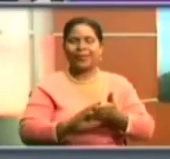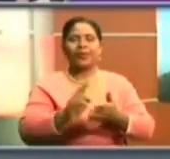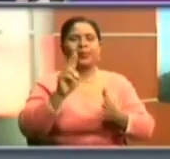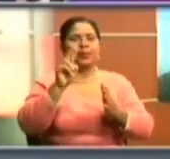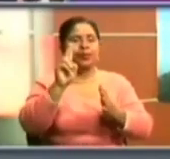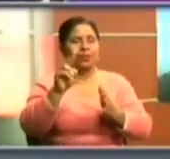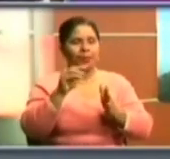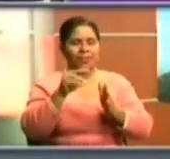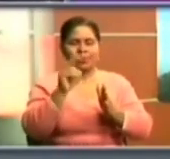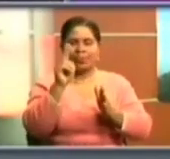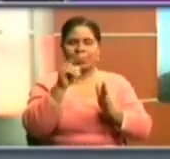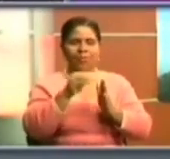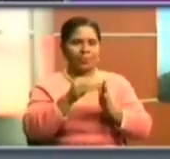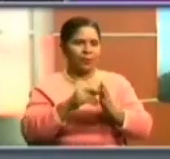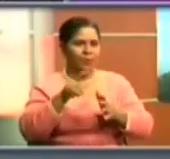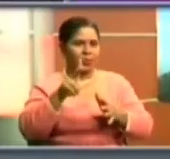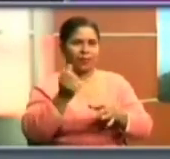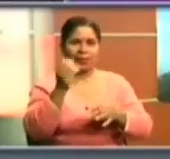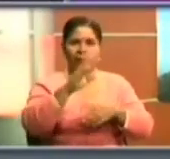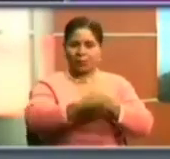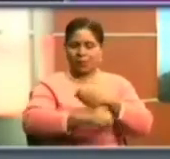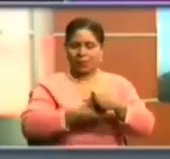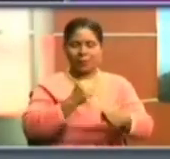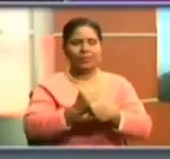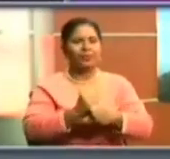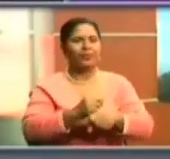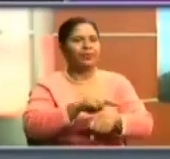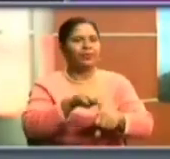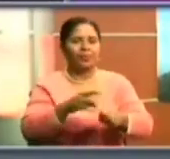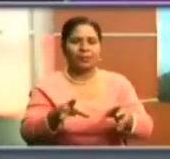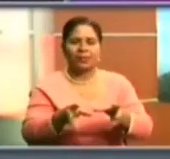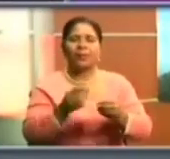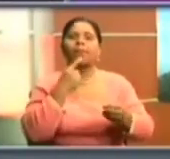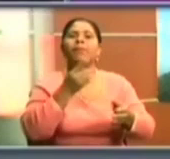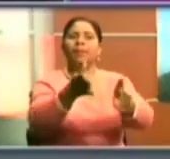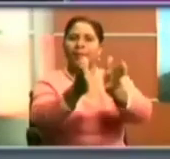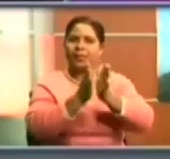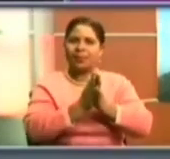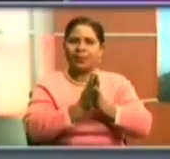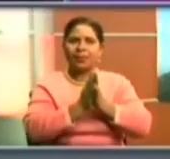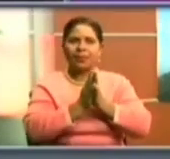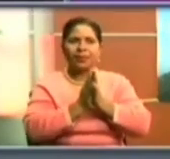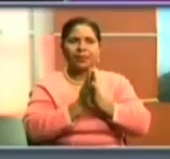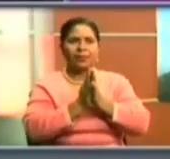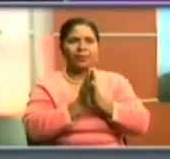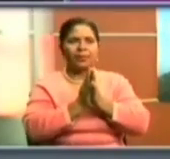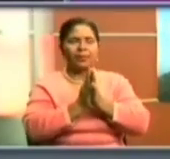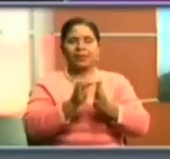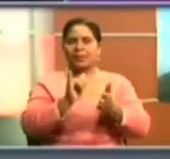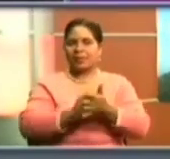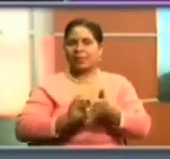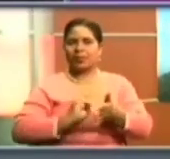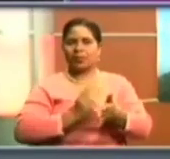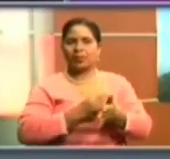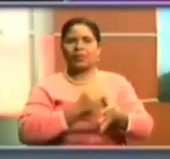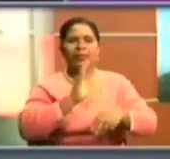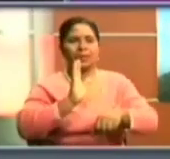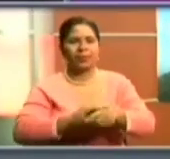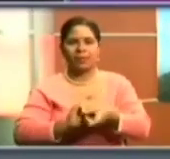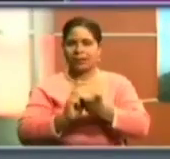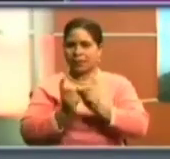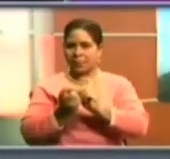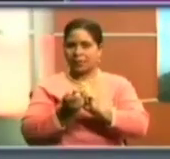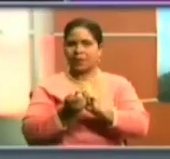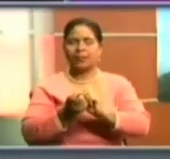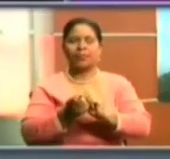ans. Or, recommandation Nations Unies, et avec ça nous tarer les changements qui